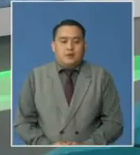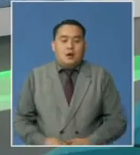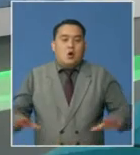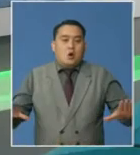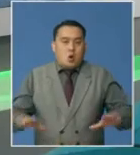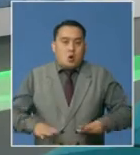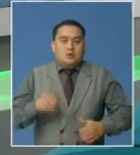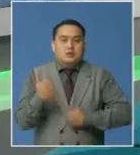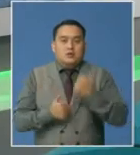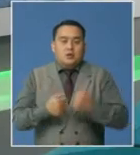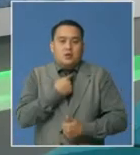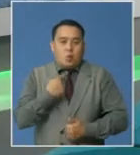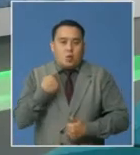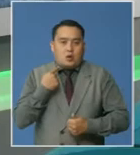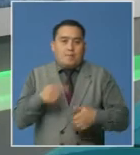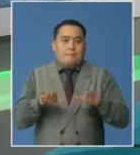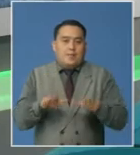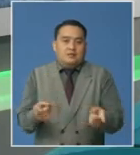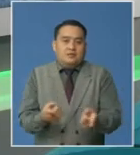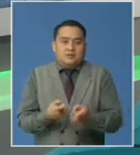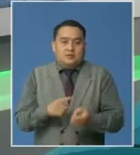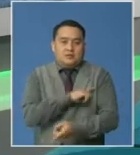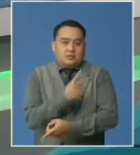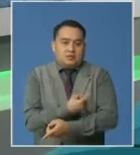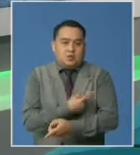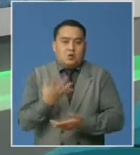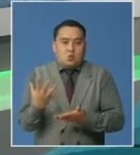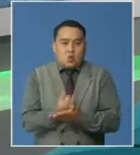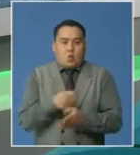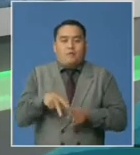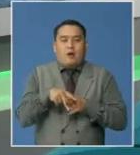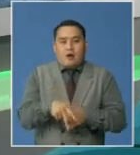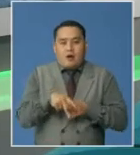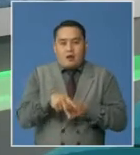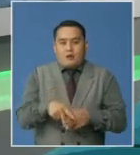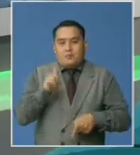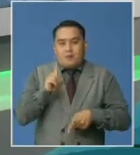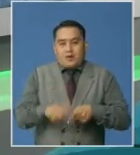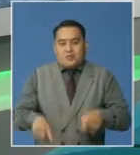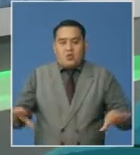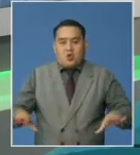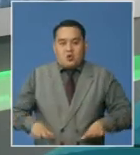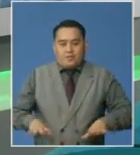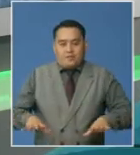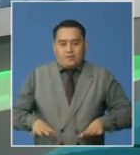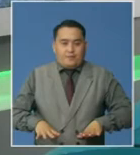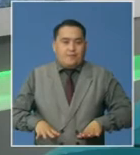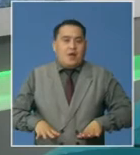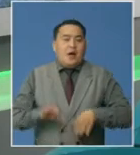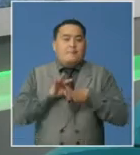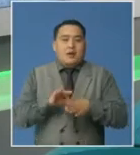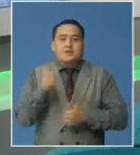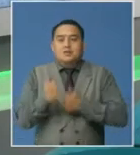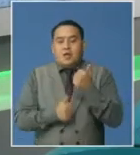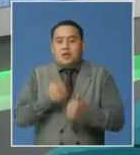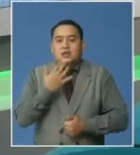Ипподром Талдыкурган вновь стал местом притяжения самых смелых и ловких наездников и самых резвых и выносливых скакунов. Здесь прошли